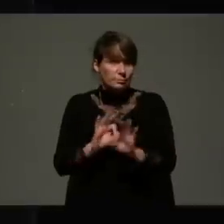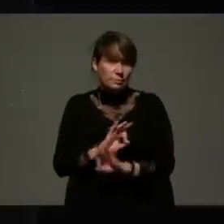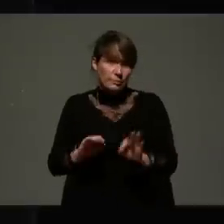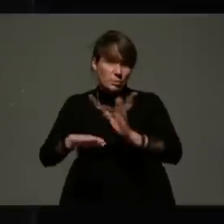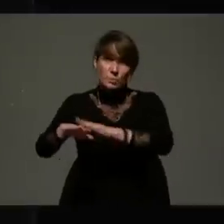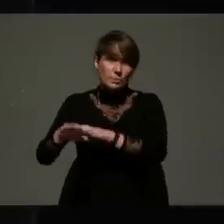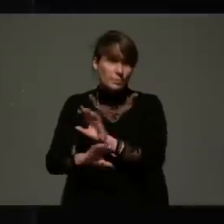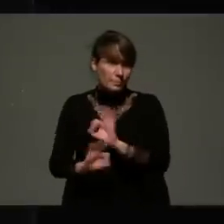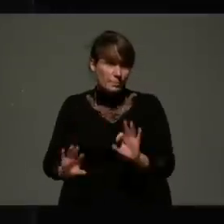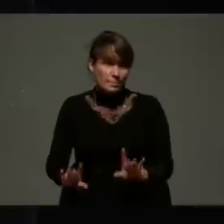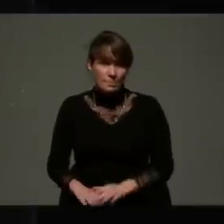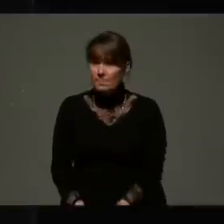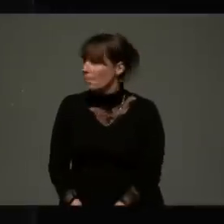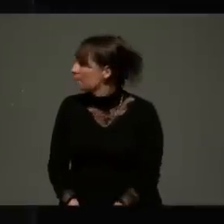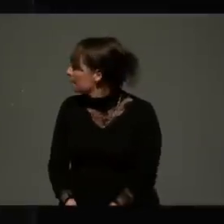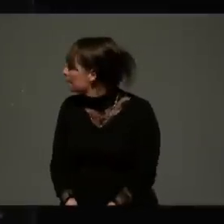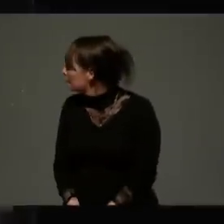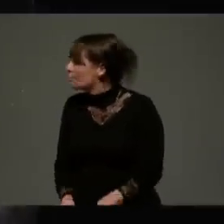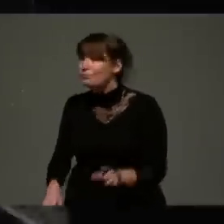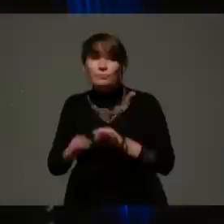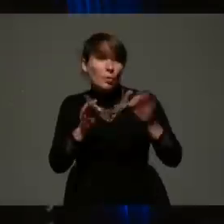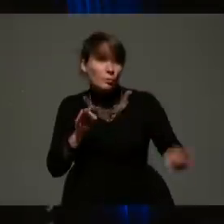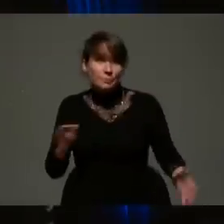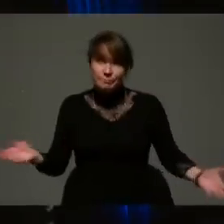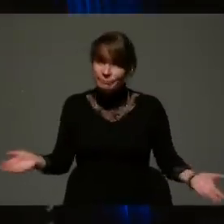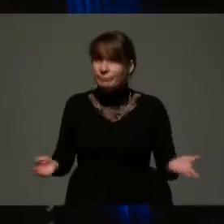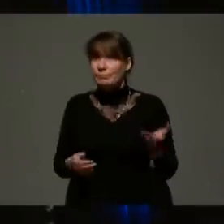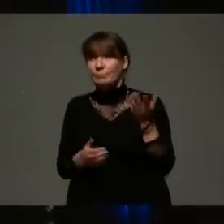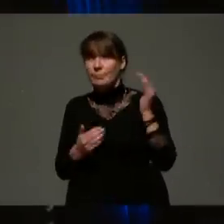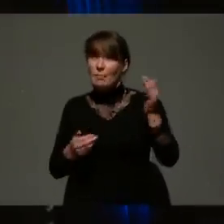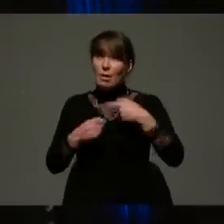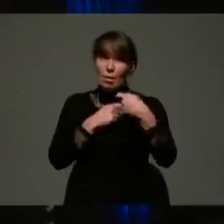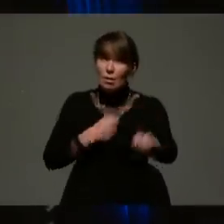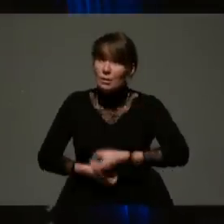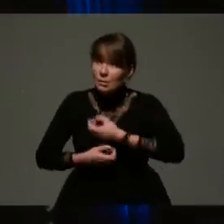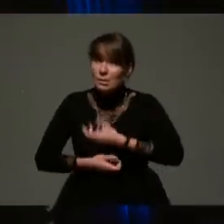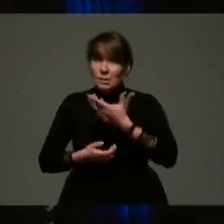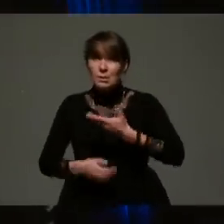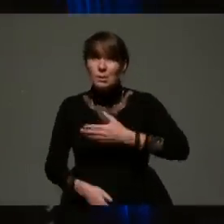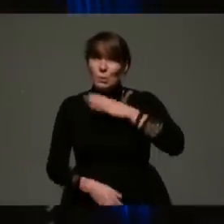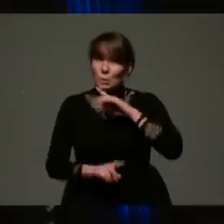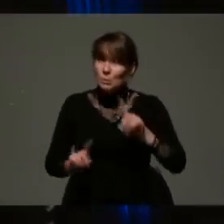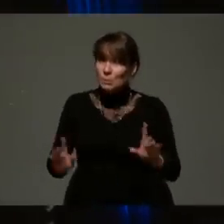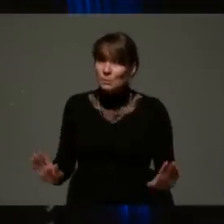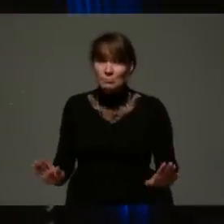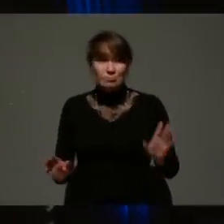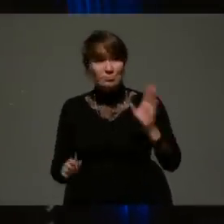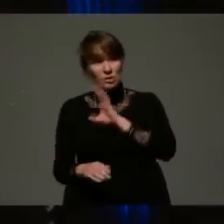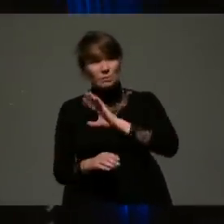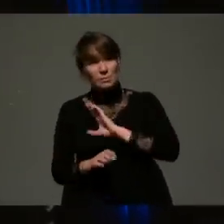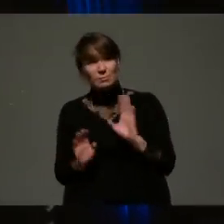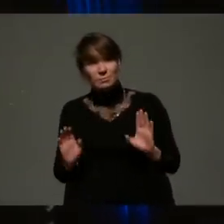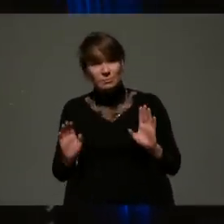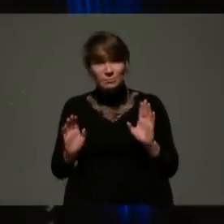recommandée. Alors, en conclusion, en espérant ne pas avoir été trop long, j'espère vous avoir convaincu que